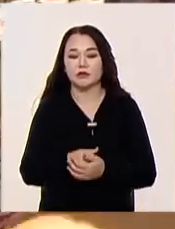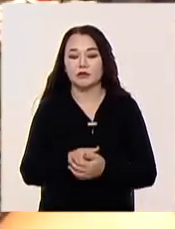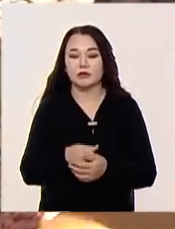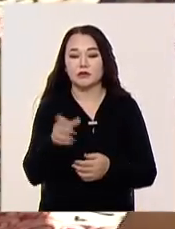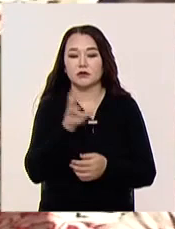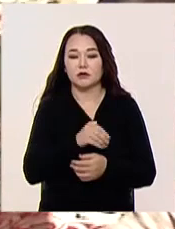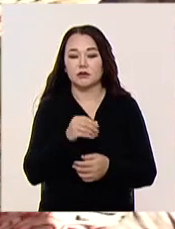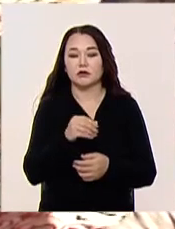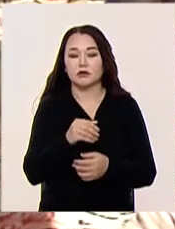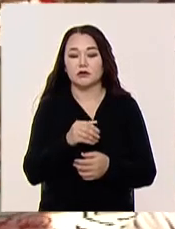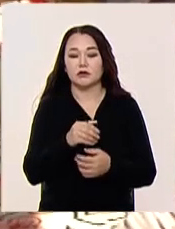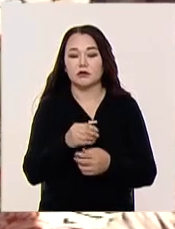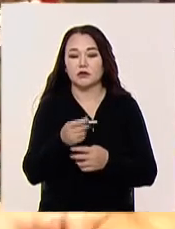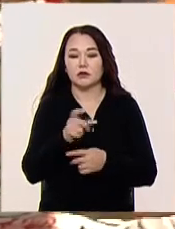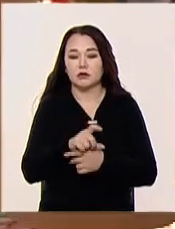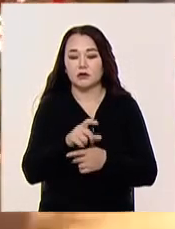ақтарды.